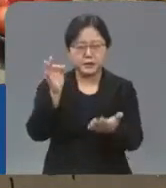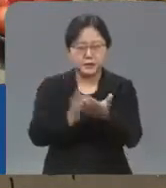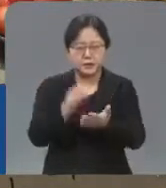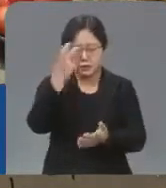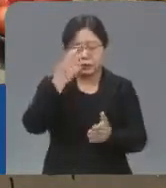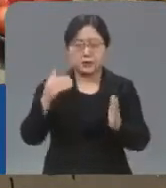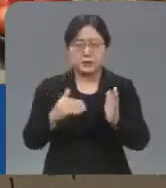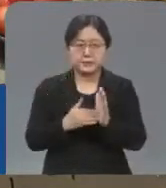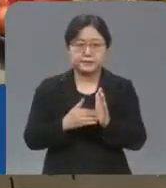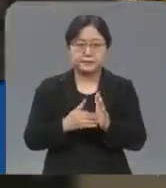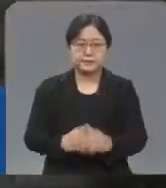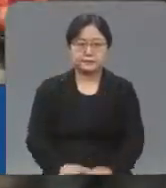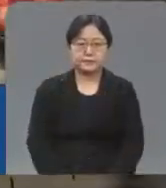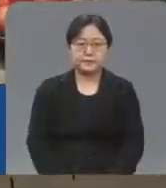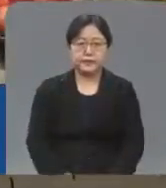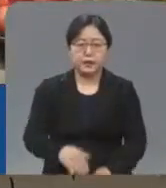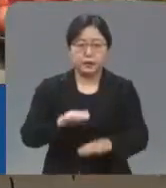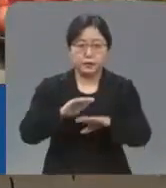것으로 집계됐습니다.